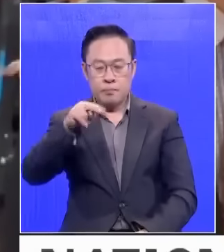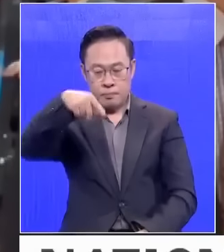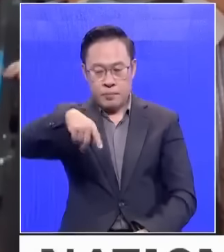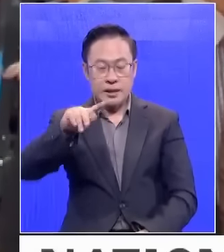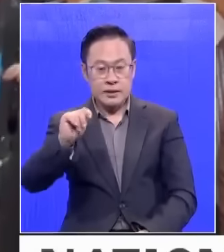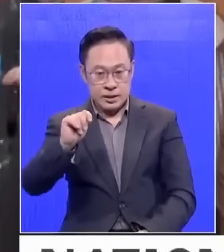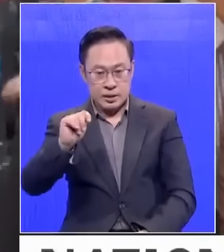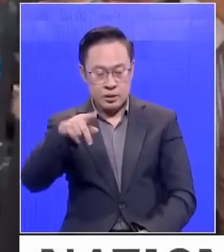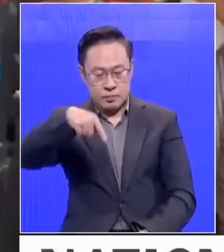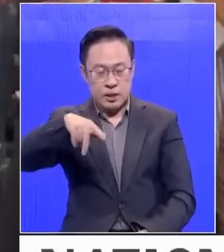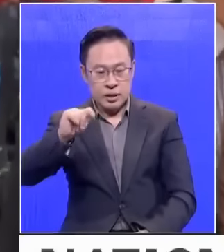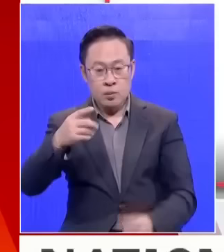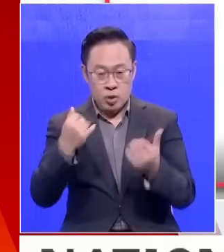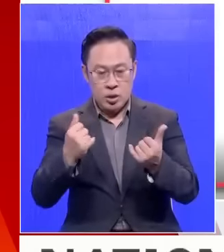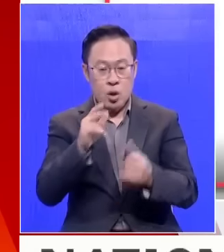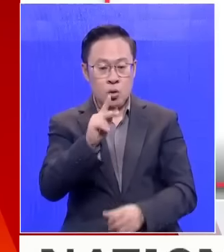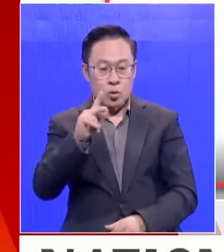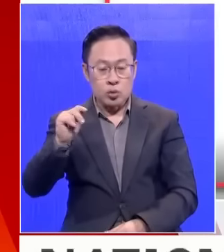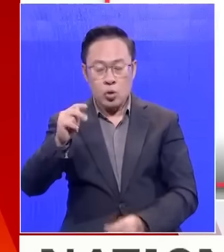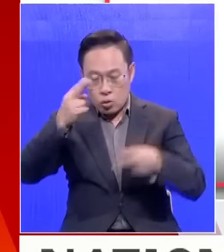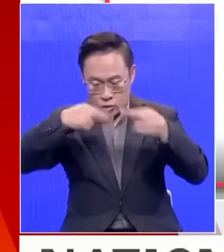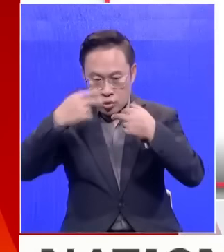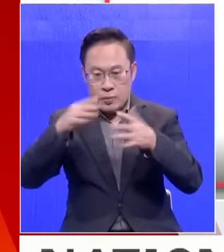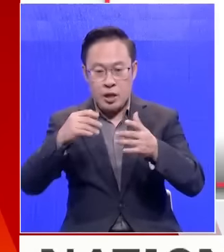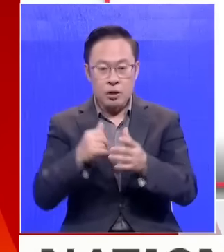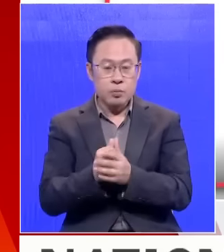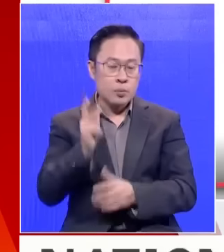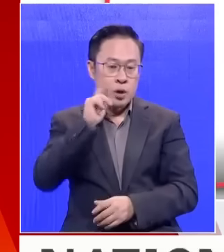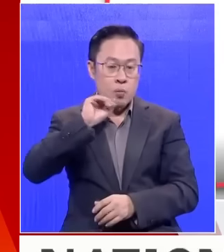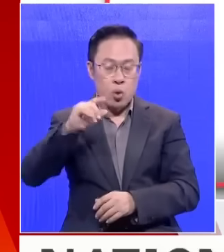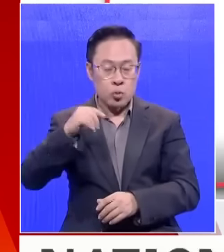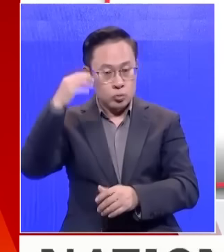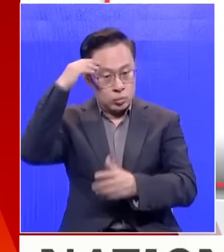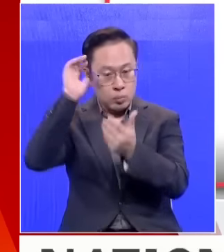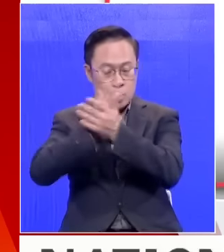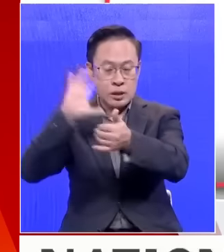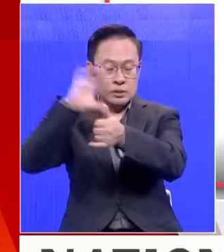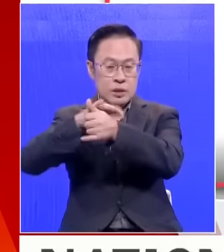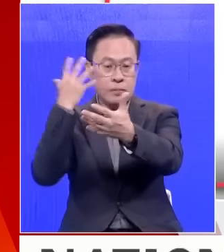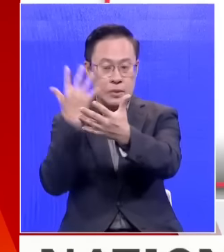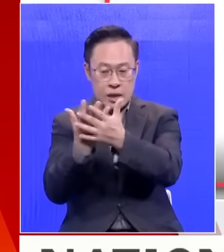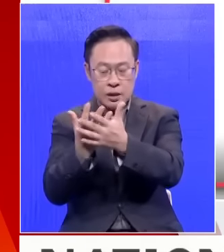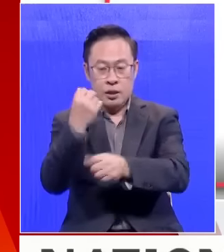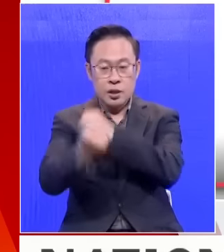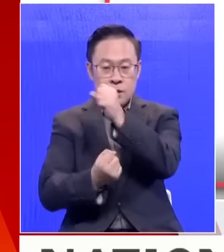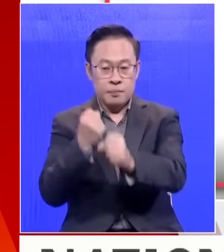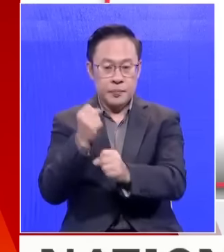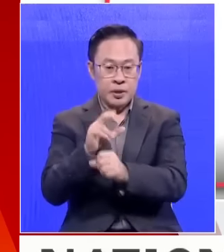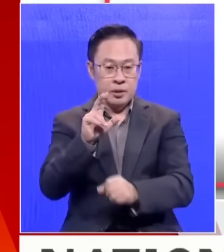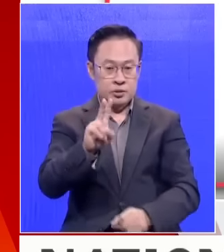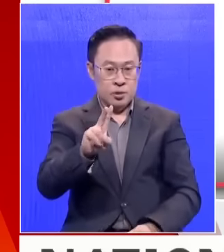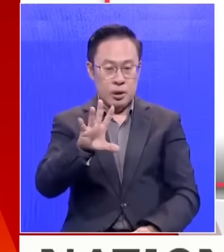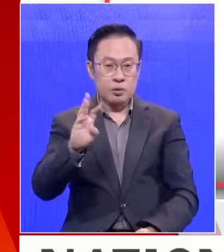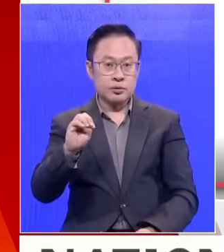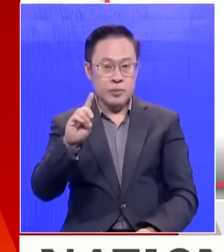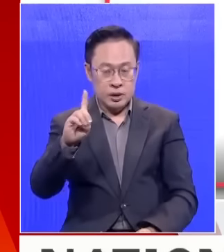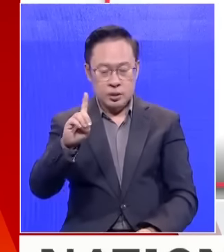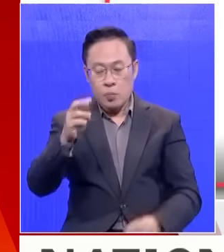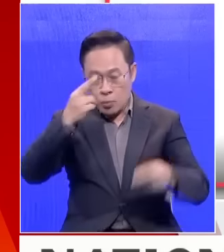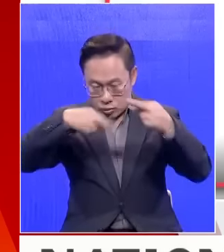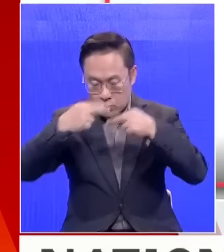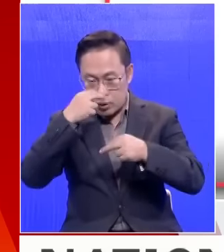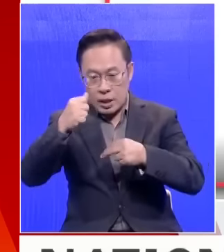สั่งสอบแล้วนะเพราะว่าหลังจากมีข่าวปล่อยบอกว่าเคยถูกคุมขังเมื่อปี61ก็ยินดีให้ตรวจสอบค่ะแล้วก็คงต้องปล่อยให้เป็นหน้า